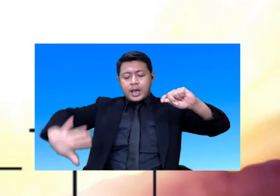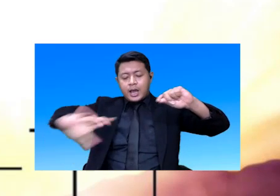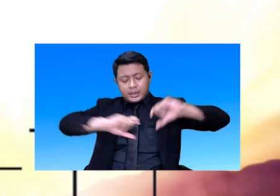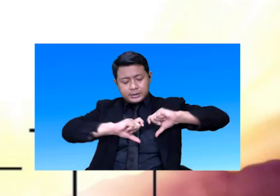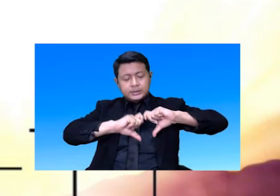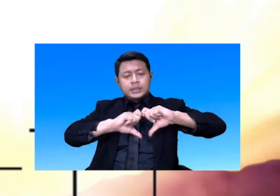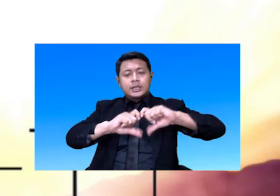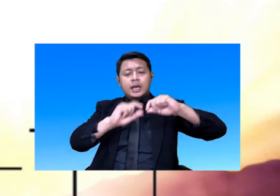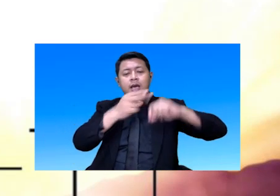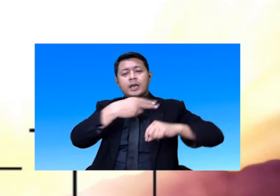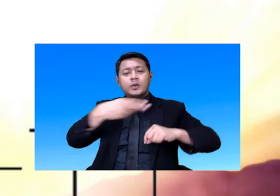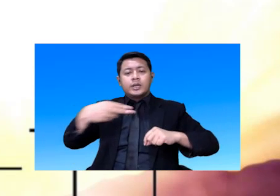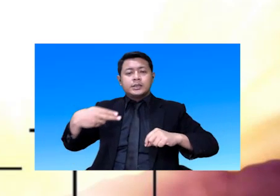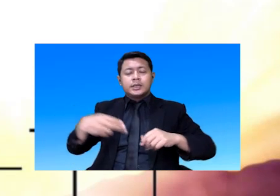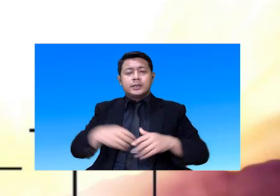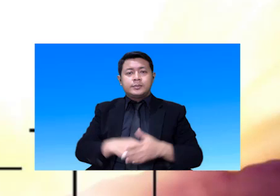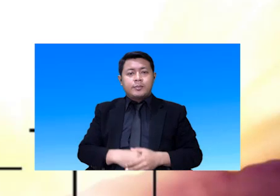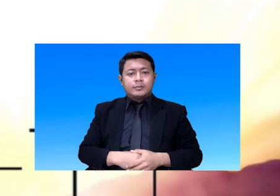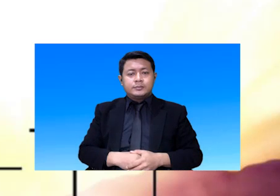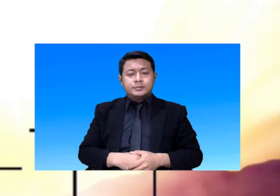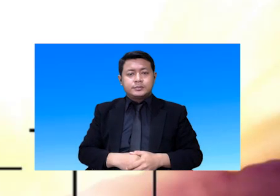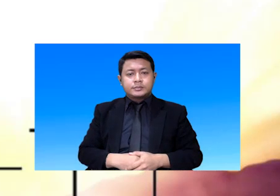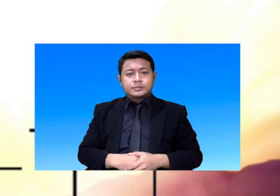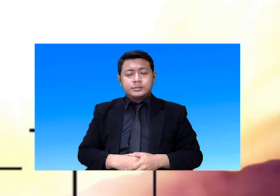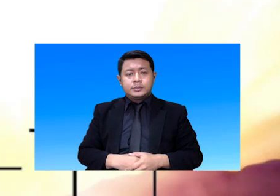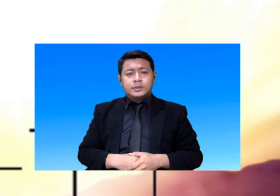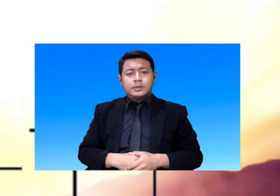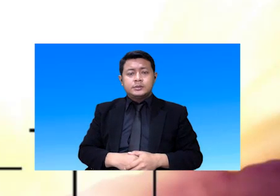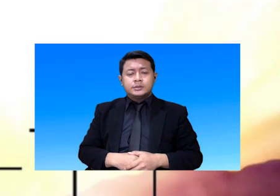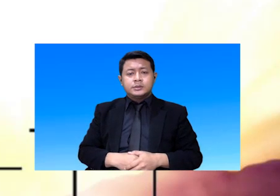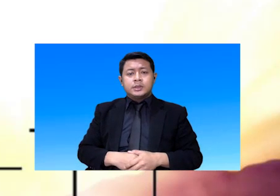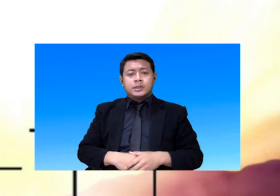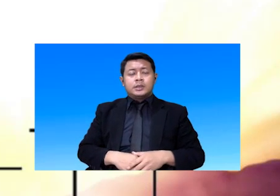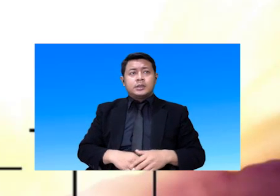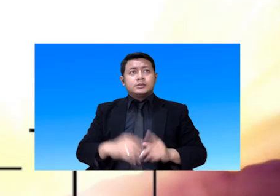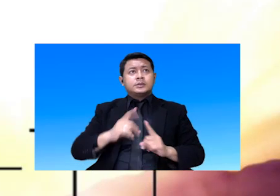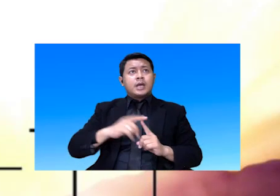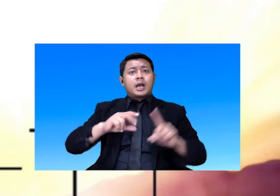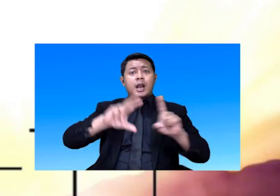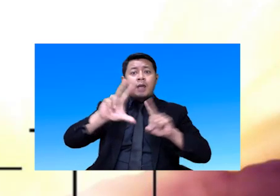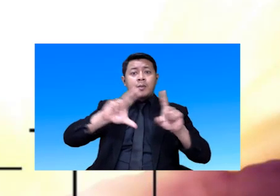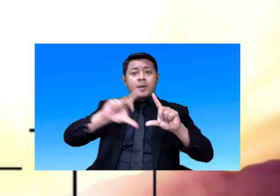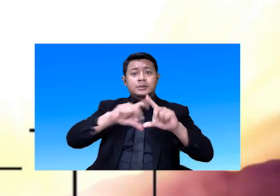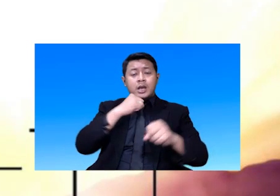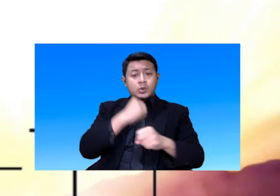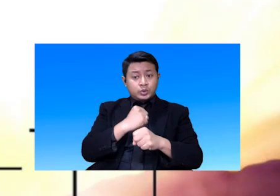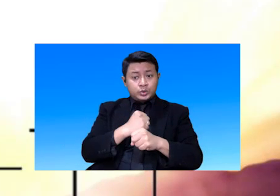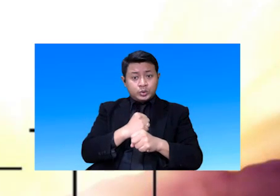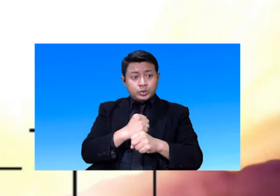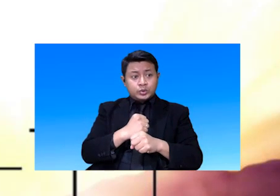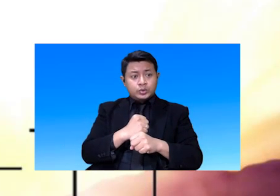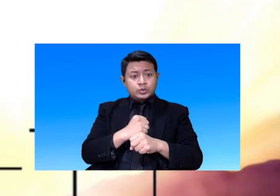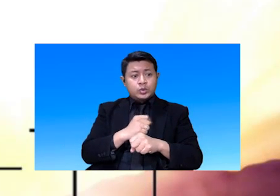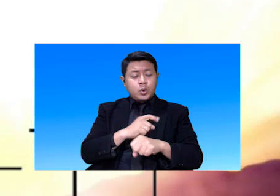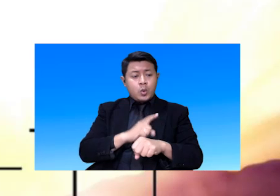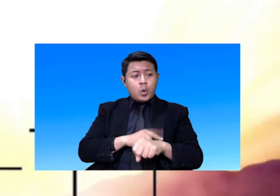Kalau kita melihat sejarah bangsa kita, peristiwa 18 Agustus, ketika